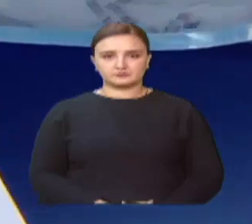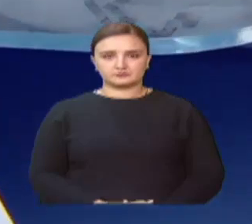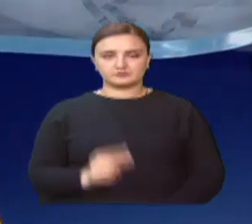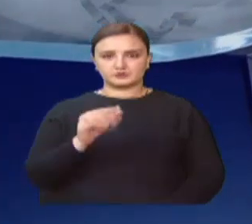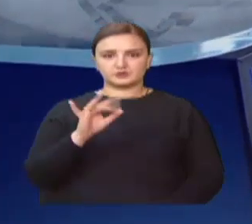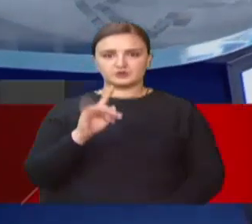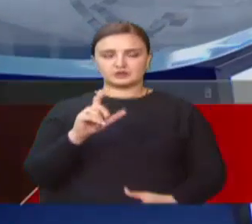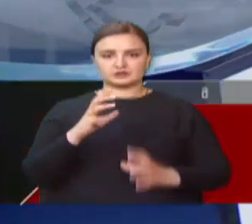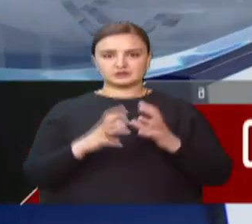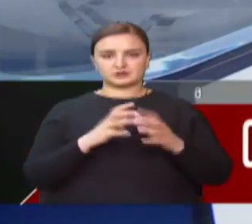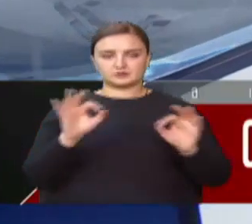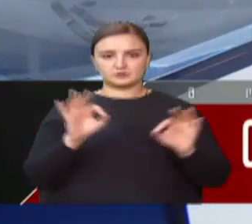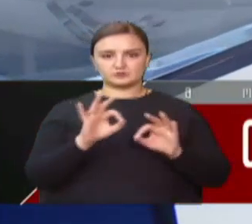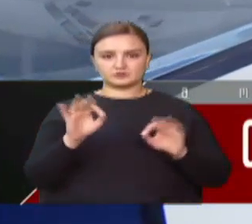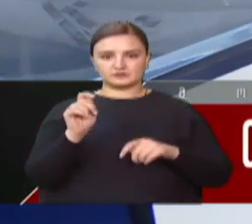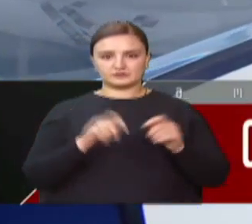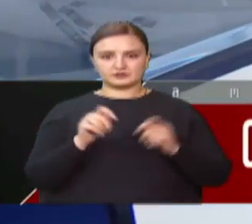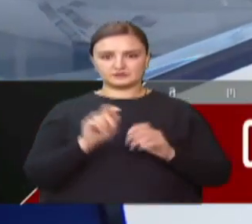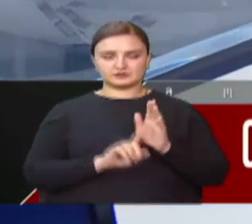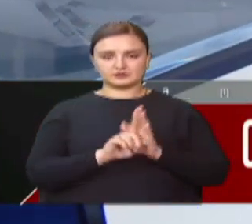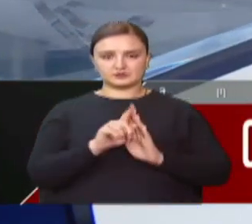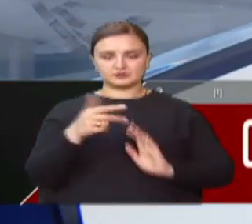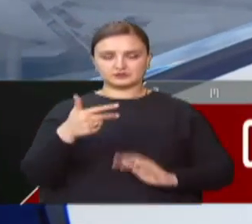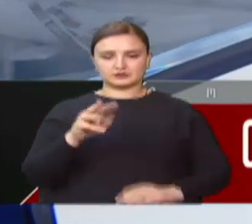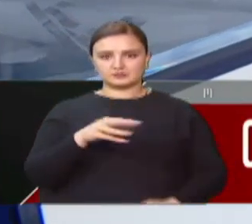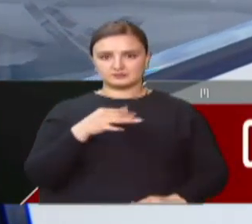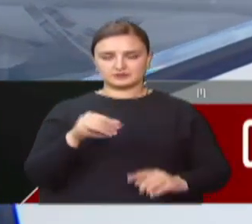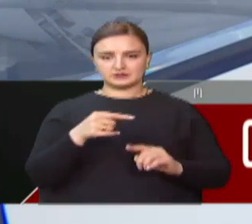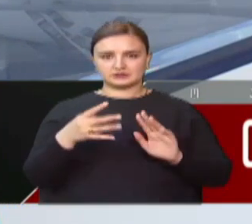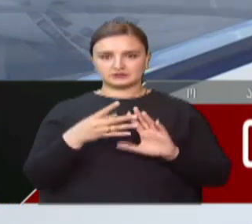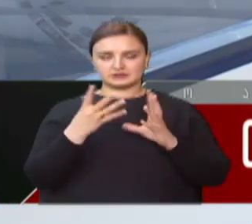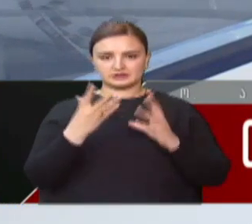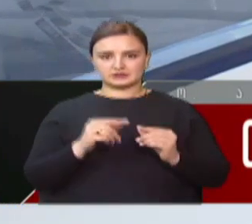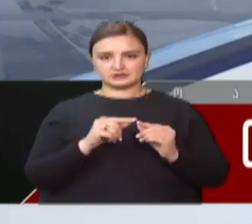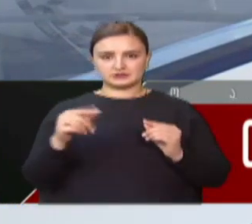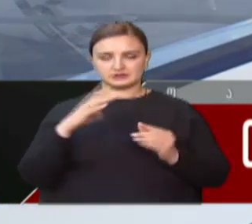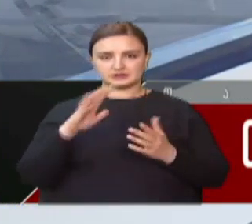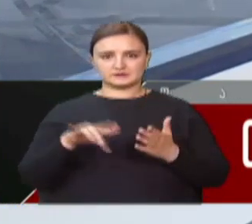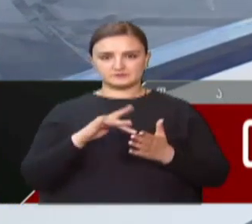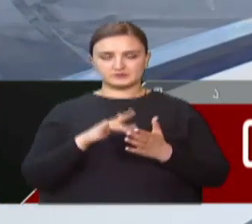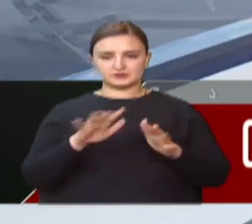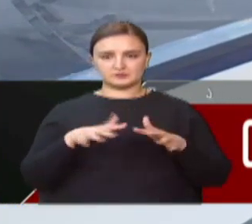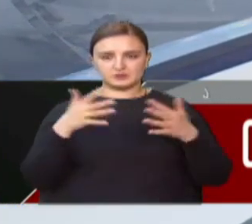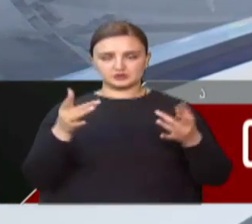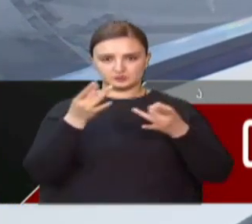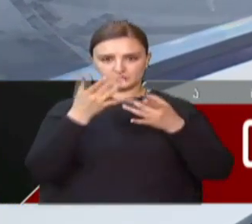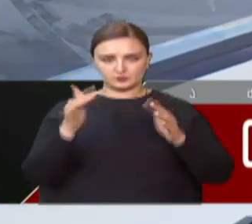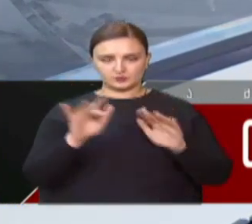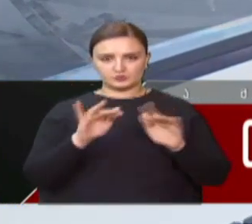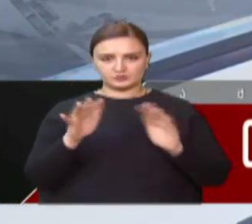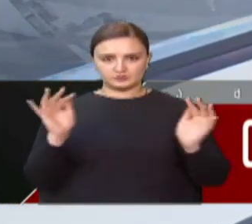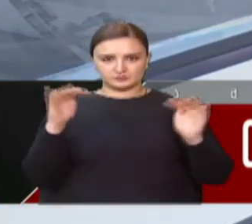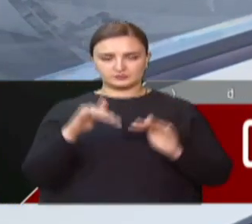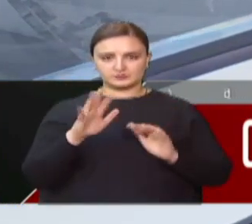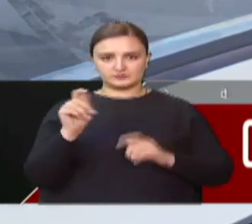თორაძის საერთაშორისო მუსიკალური ფესტივალი იწყება. 30 მაისიდან 9 დღის განმავლობაში თბილისი მასშტაბურ კულტურულ ღონისძიებას